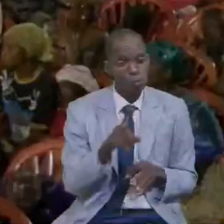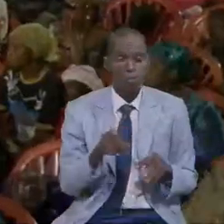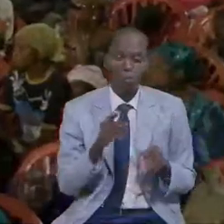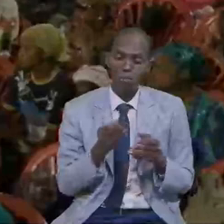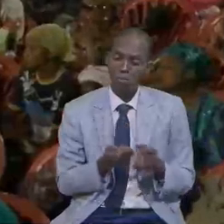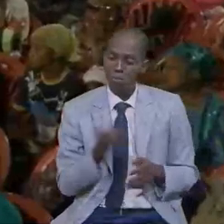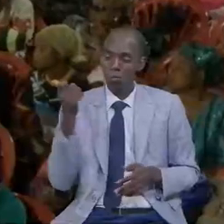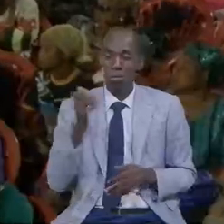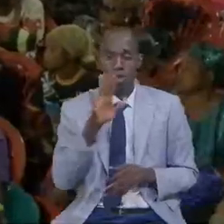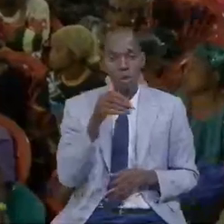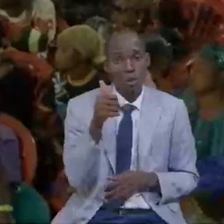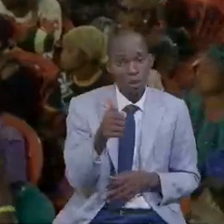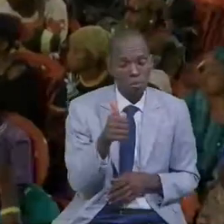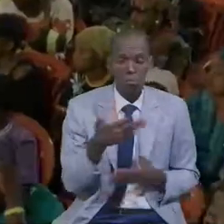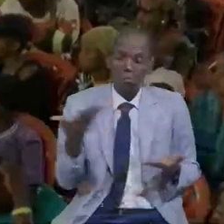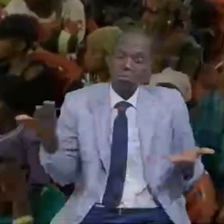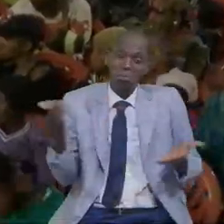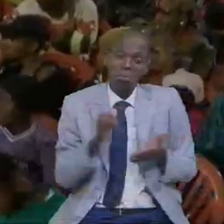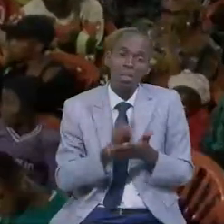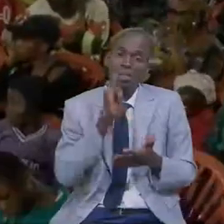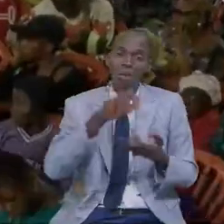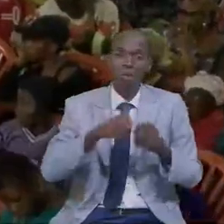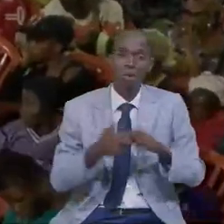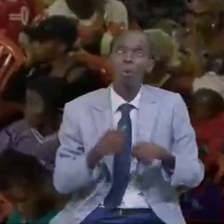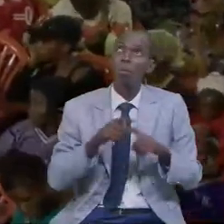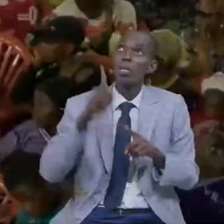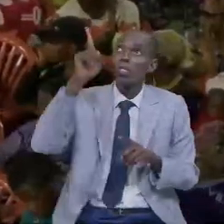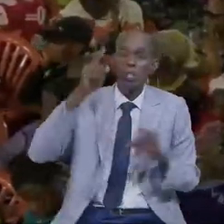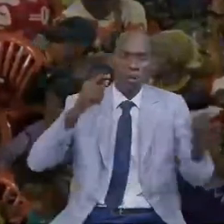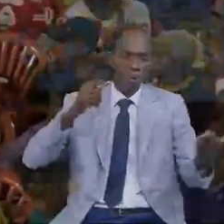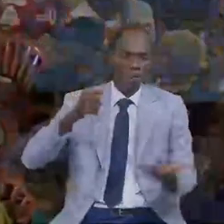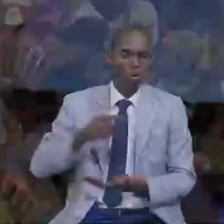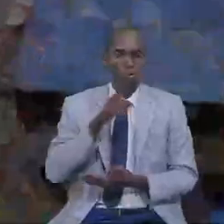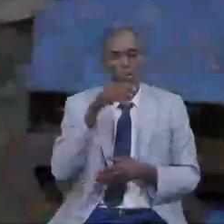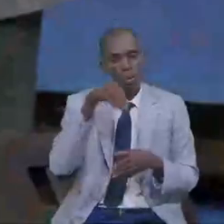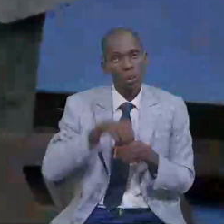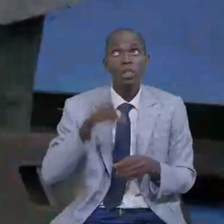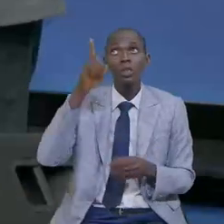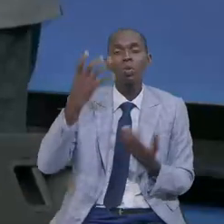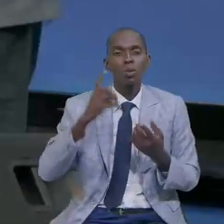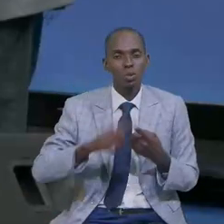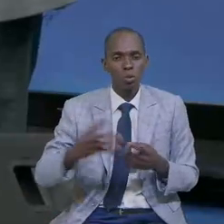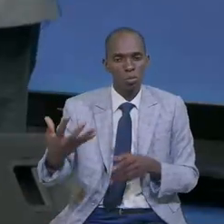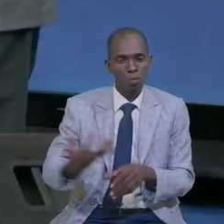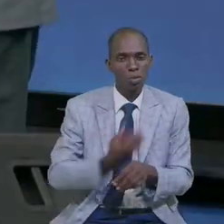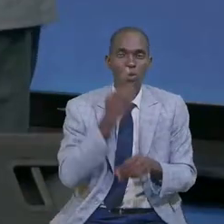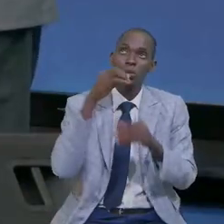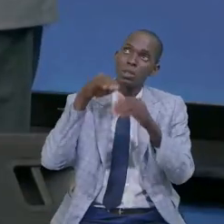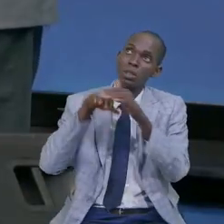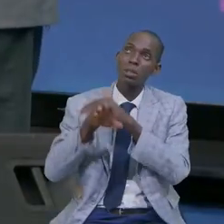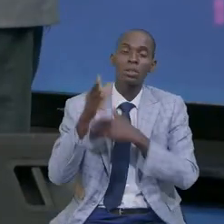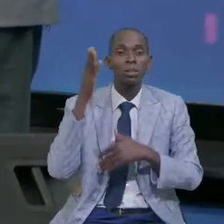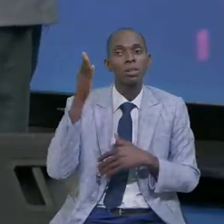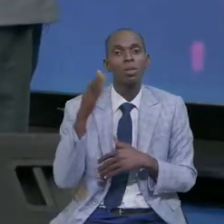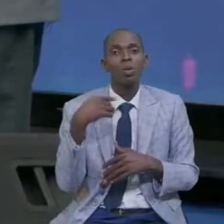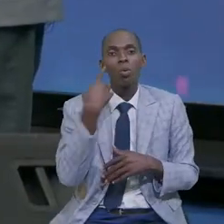c'est ton problème. Mais il te compte dedans. Et il veut t'amener dedans. Qui veut que